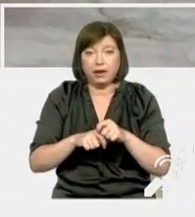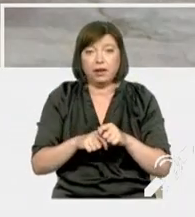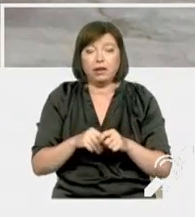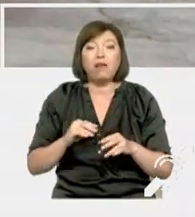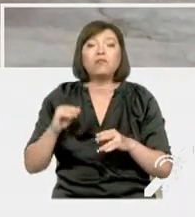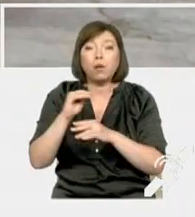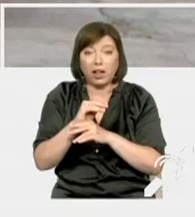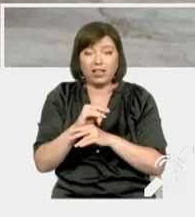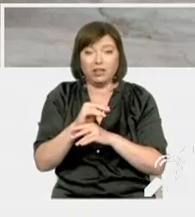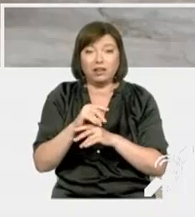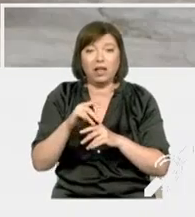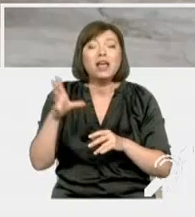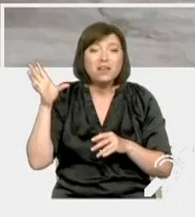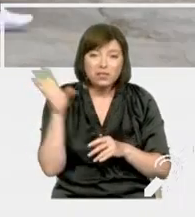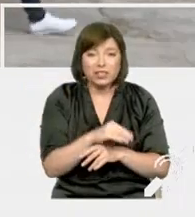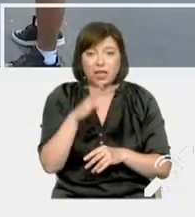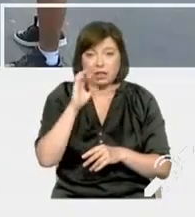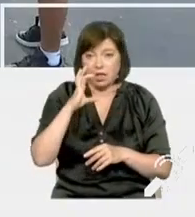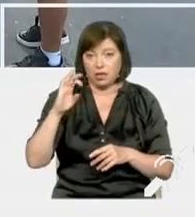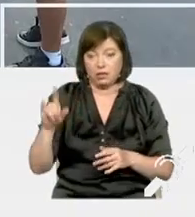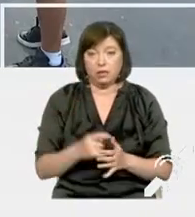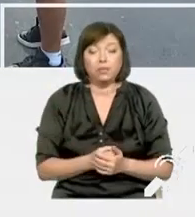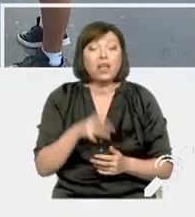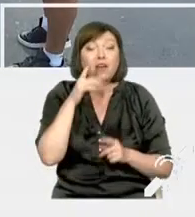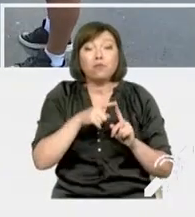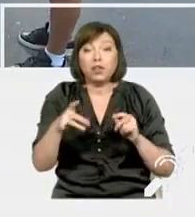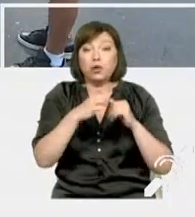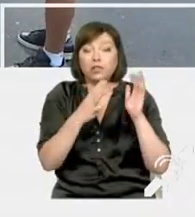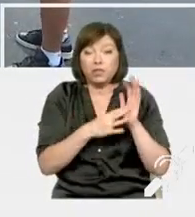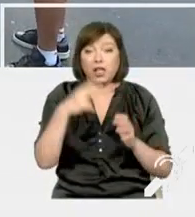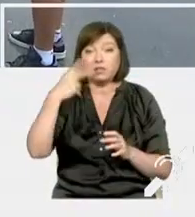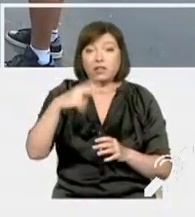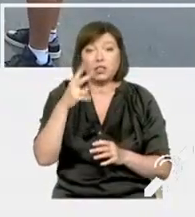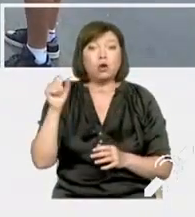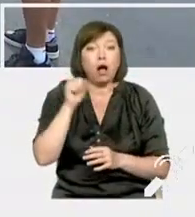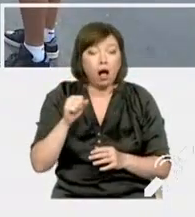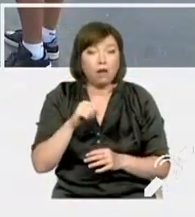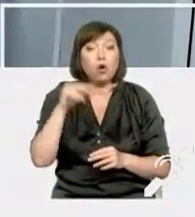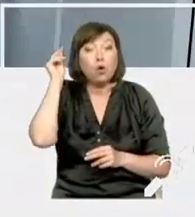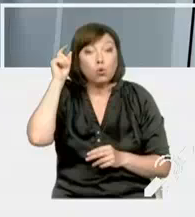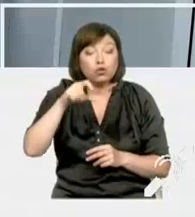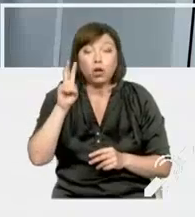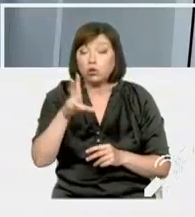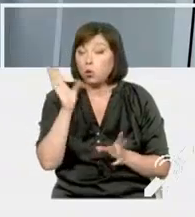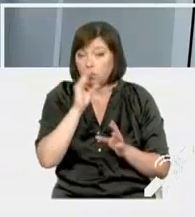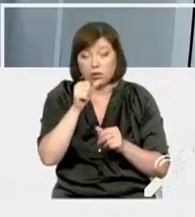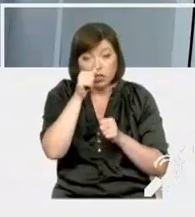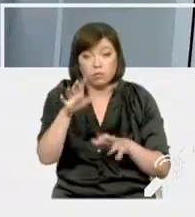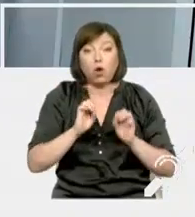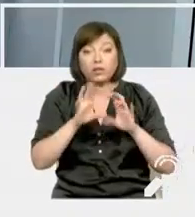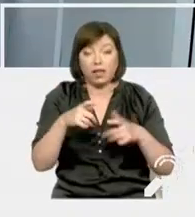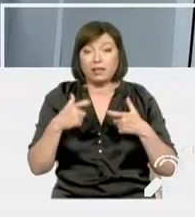sesiunea suplimentară toate testele care au fost. În perioada 19-22 august, elevii care nu au reușit să